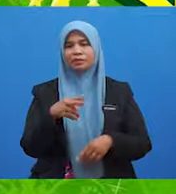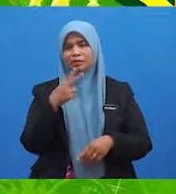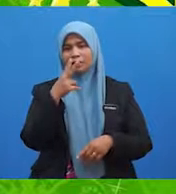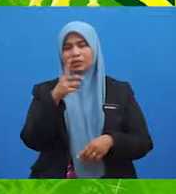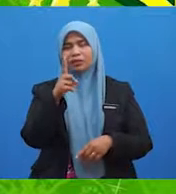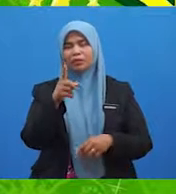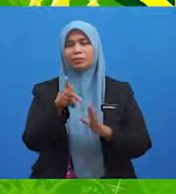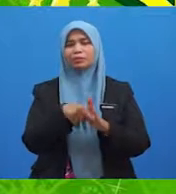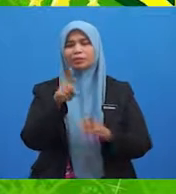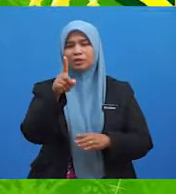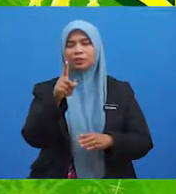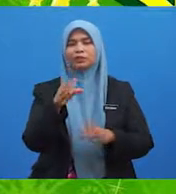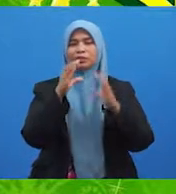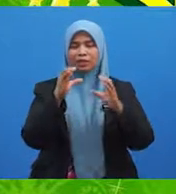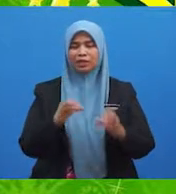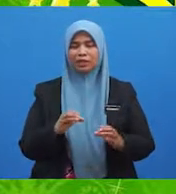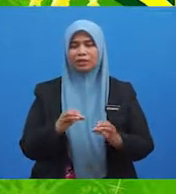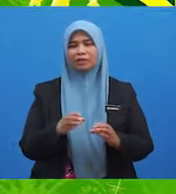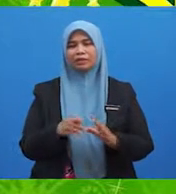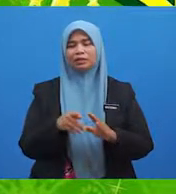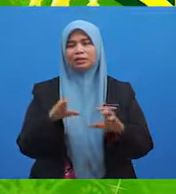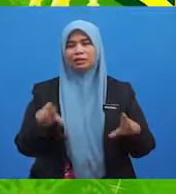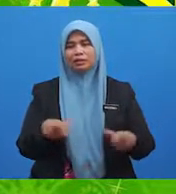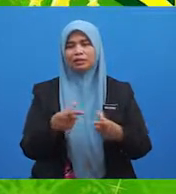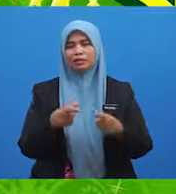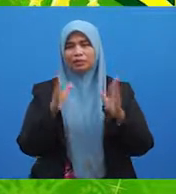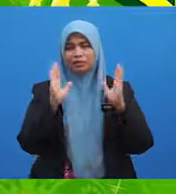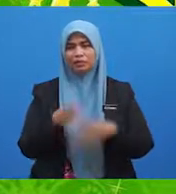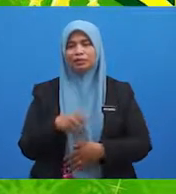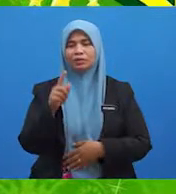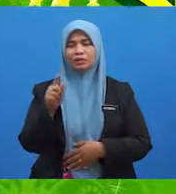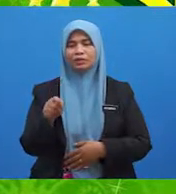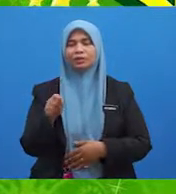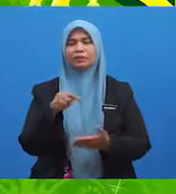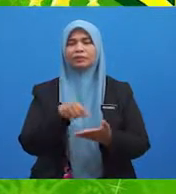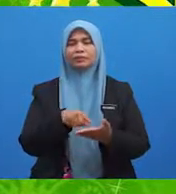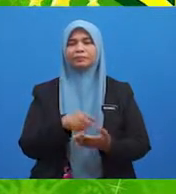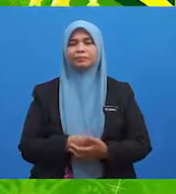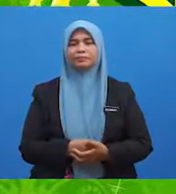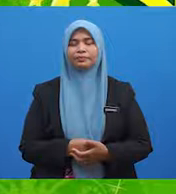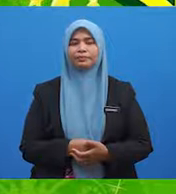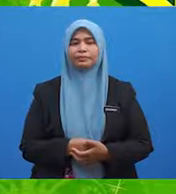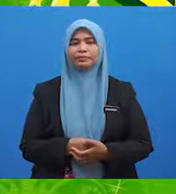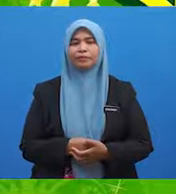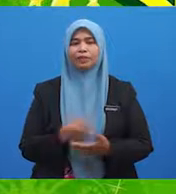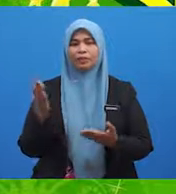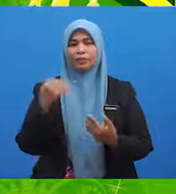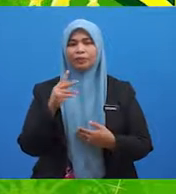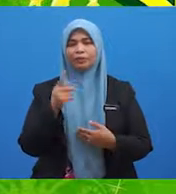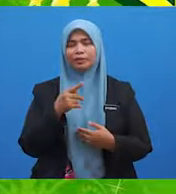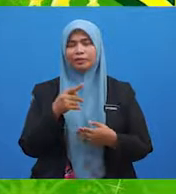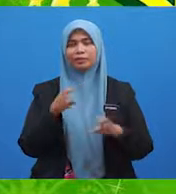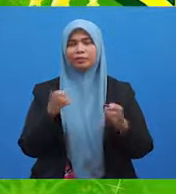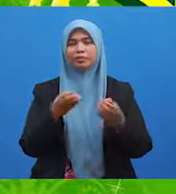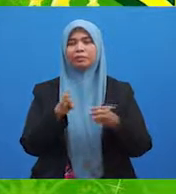persatu kaifiat cara pelaksanaan solat sunat tahiyatul masjid. Jom